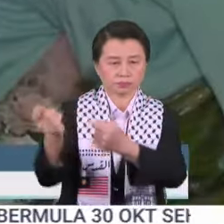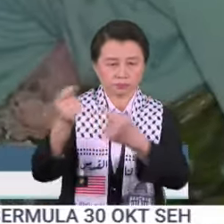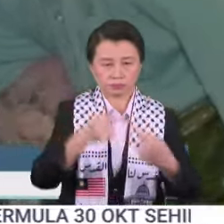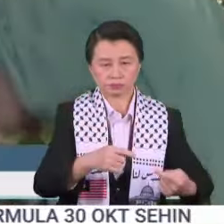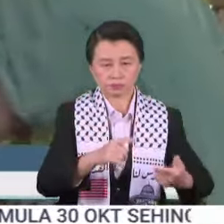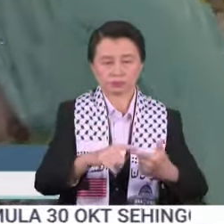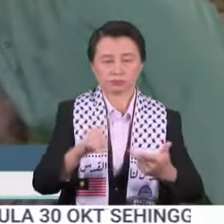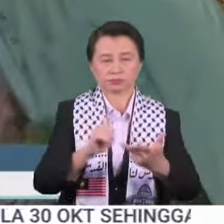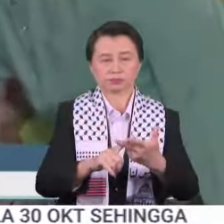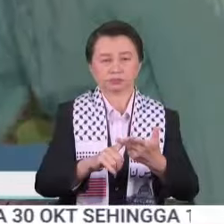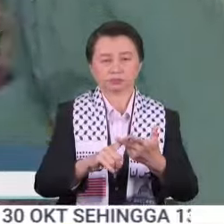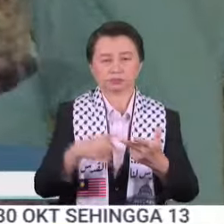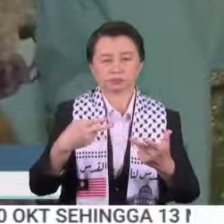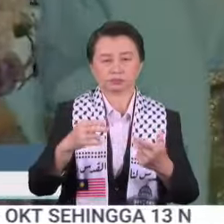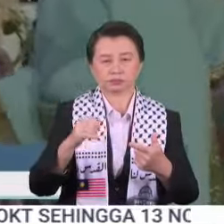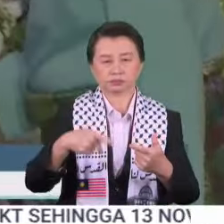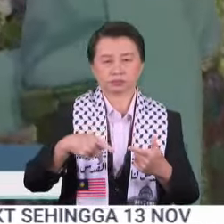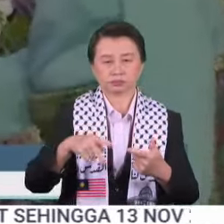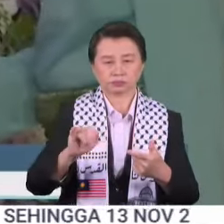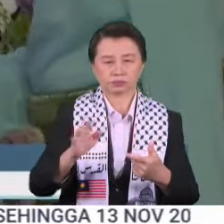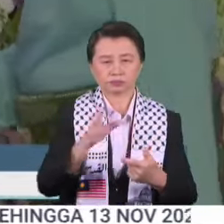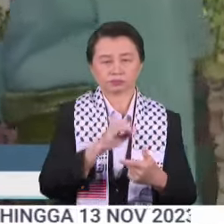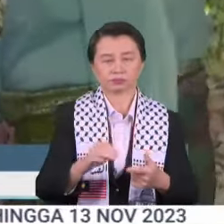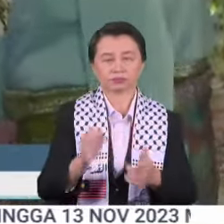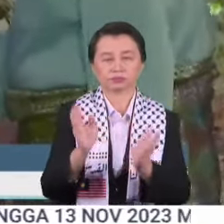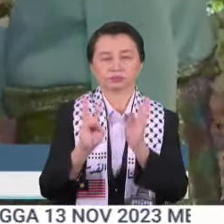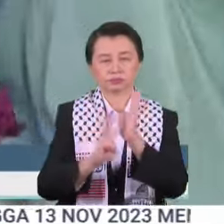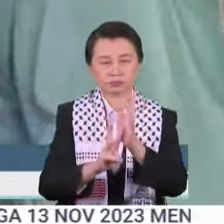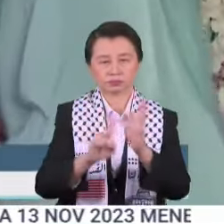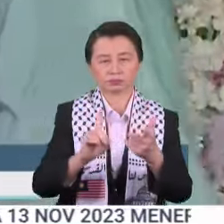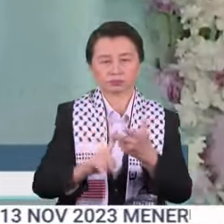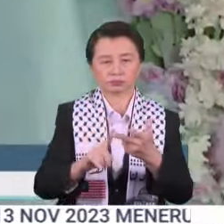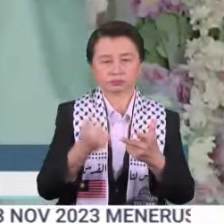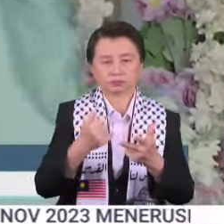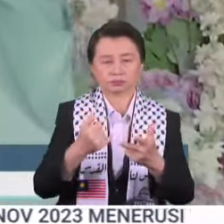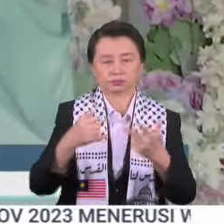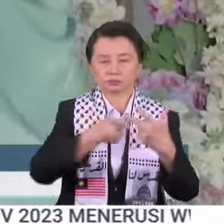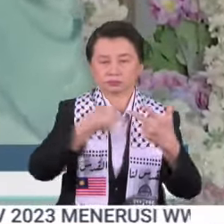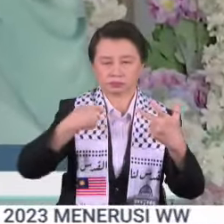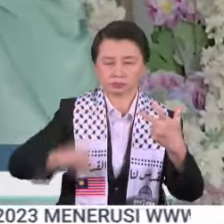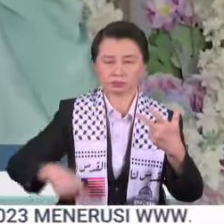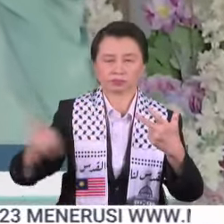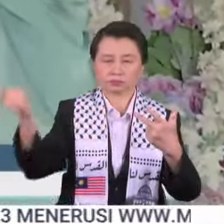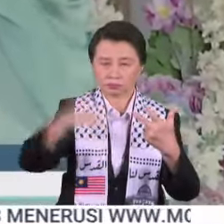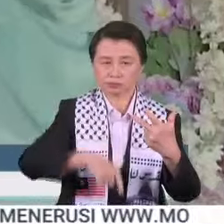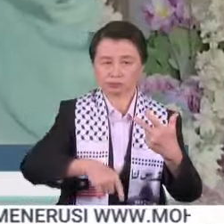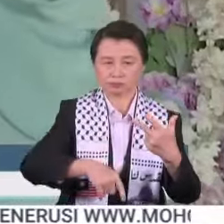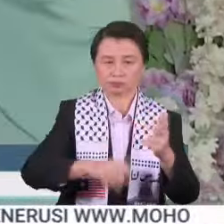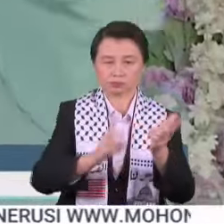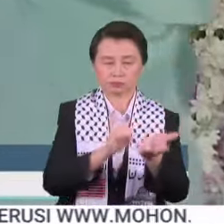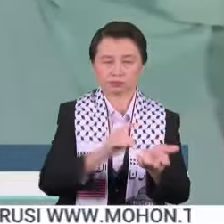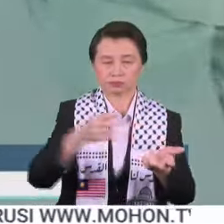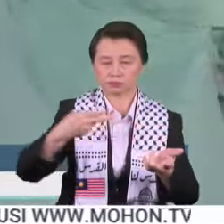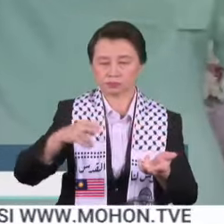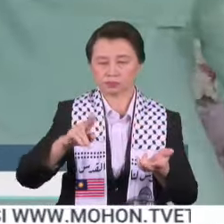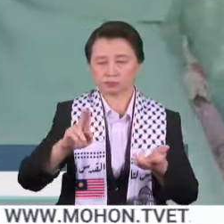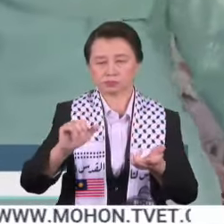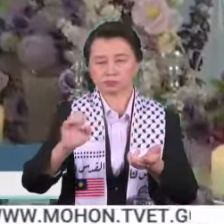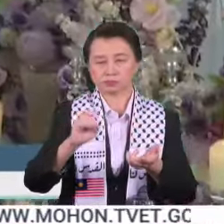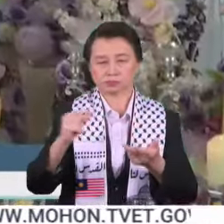Kota Kinabalu, Hipni Matarsat, dan Konsul Jeneral Republik Rakyat China di Kota Kinabalu, Dr. Huang